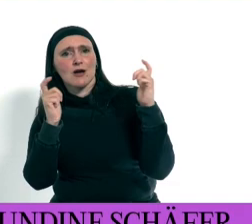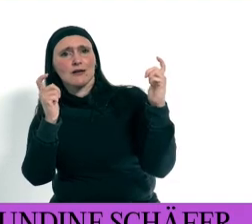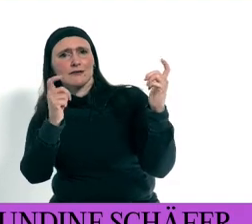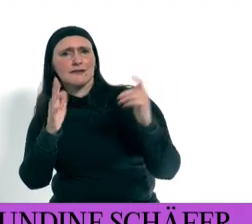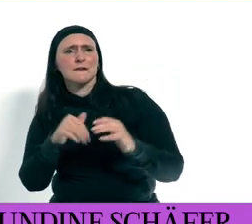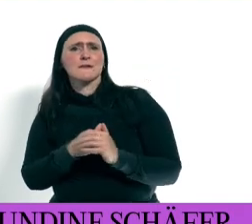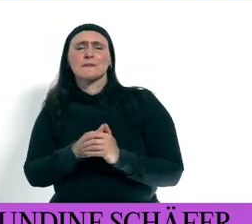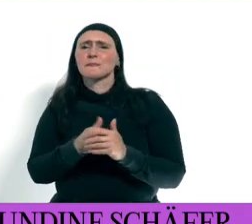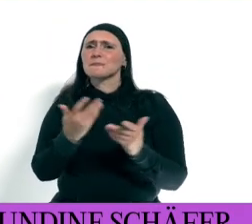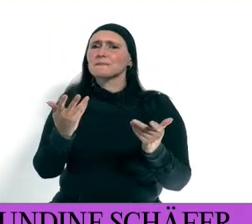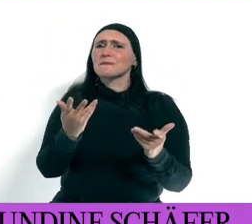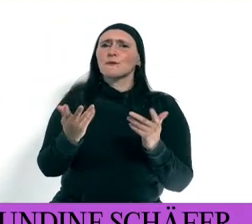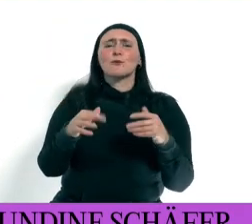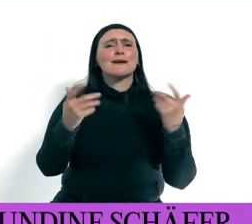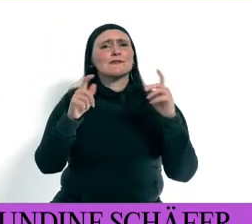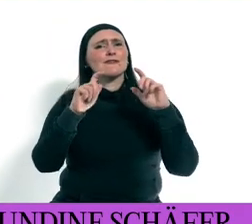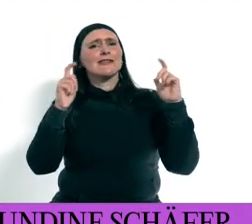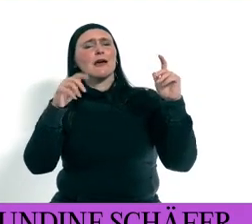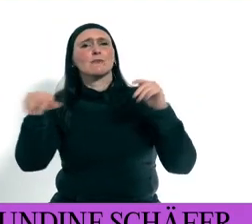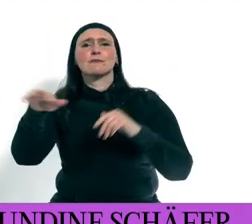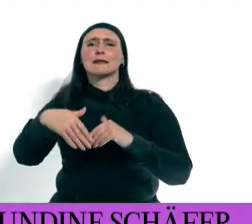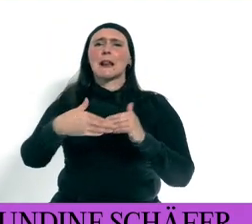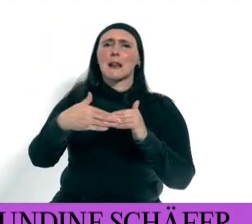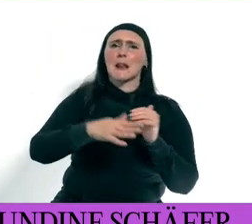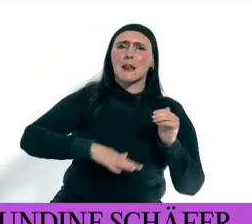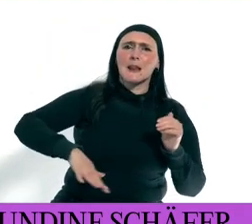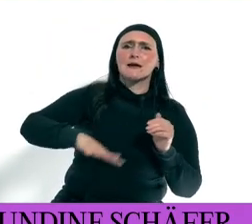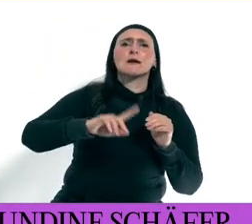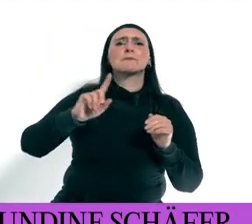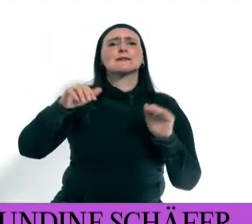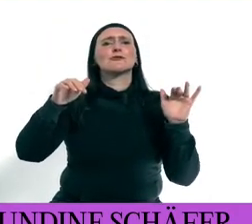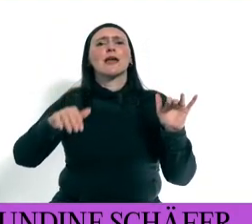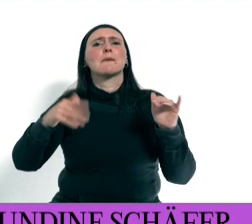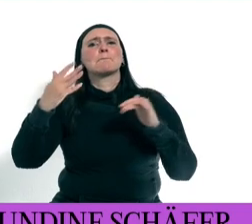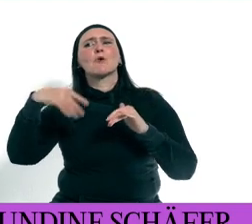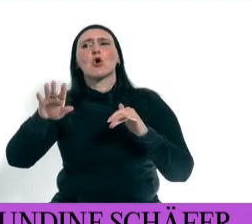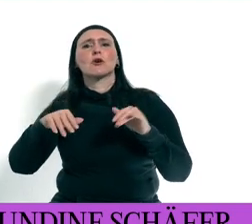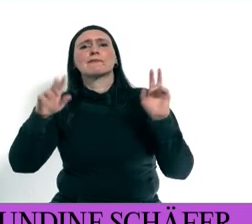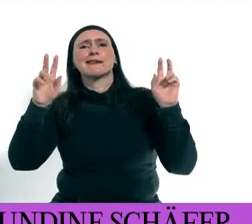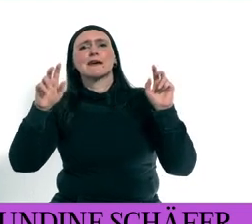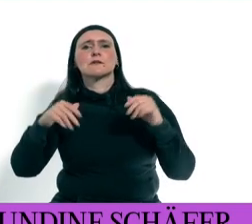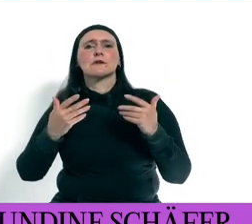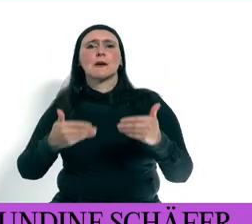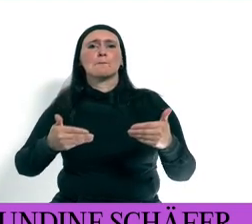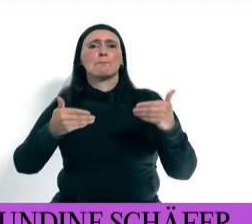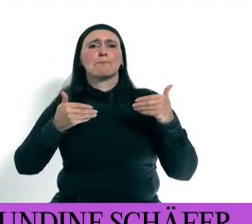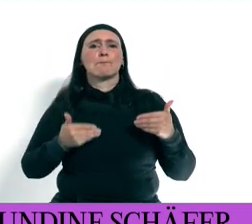die Außenwelt und gleichzeitig bietet das auch unseren NachbarInnen eine